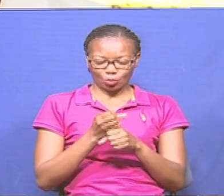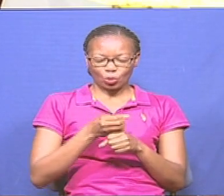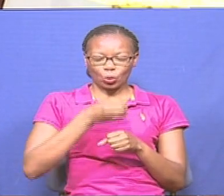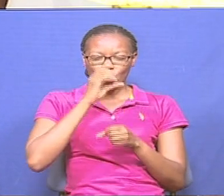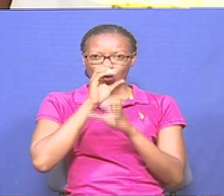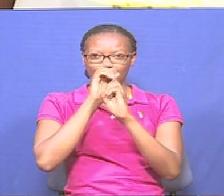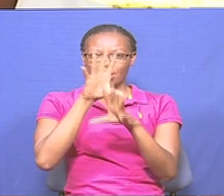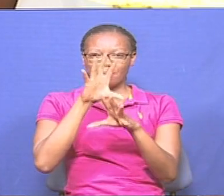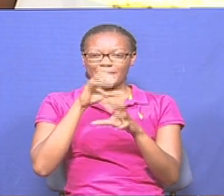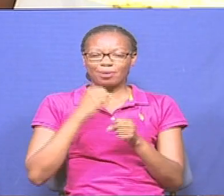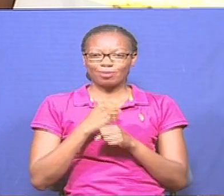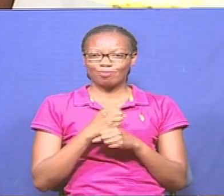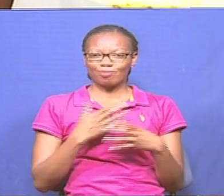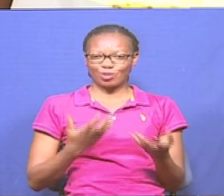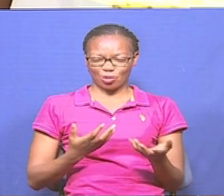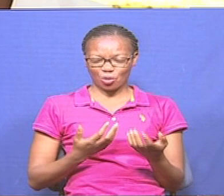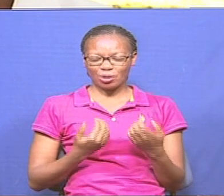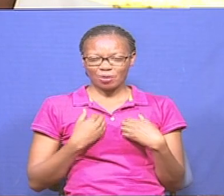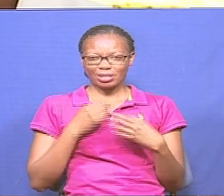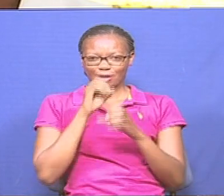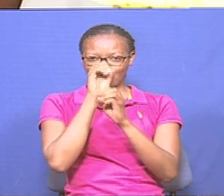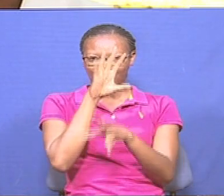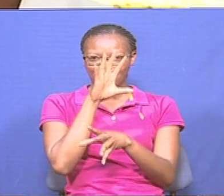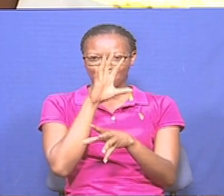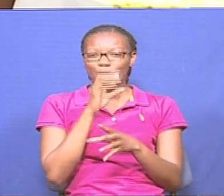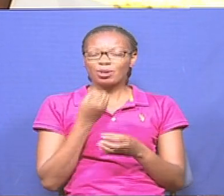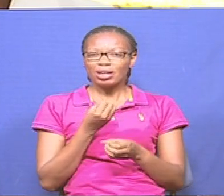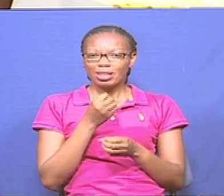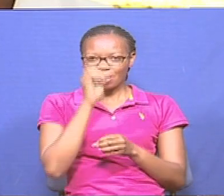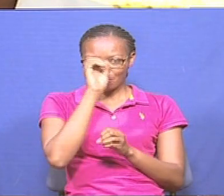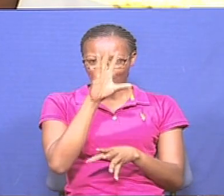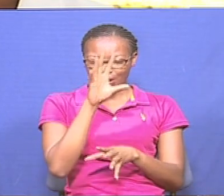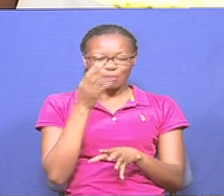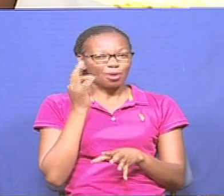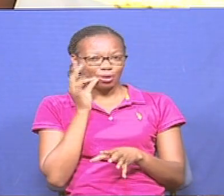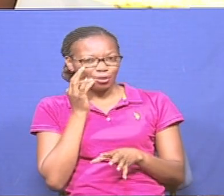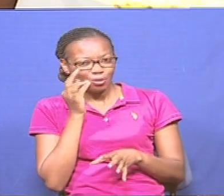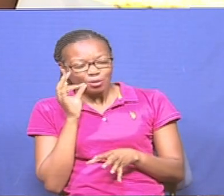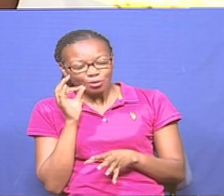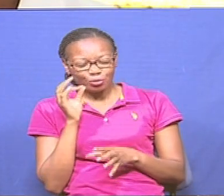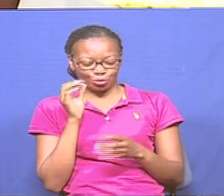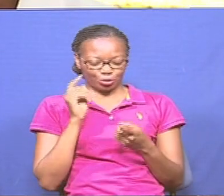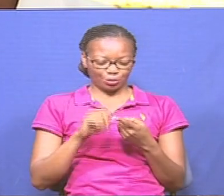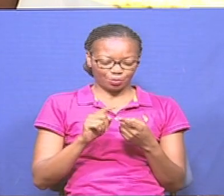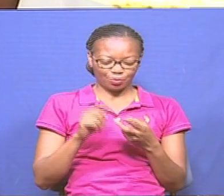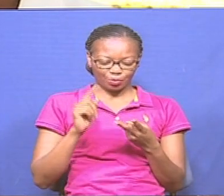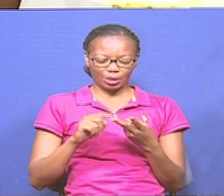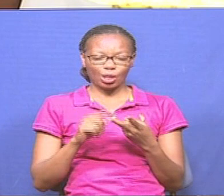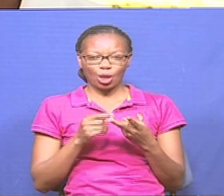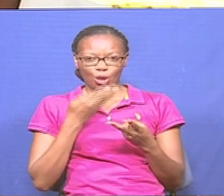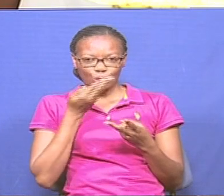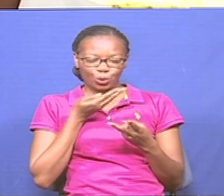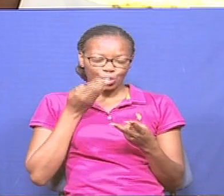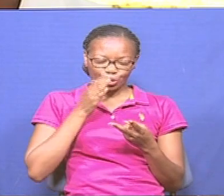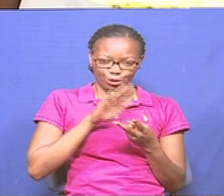Kutengeneza pineapple juice, nita need pineapple, the fruit, kisha